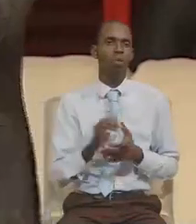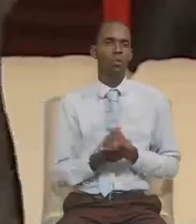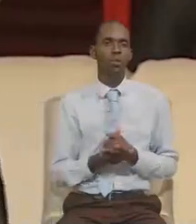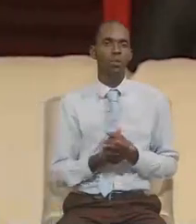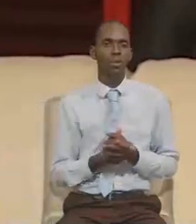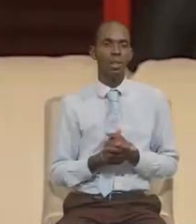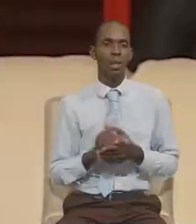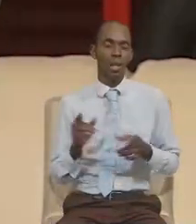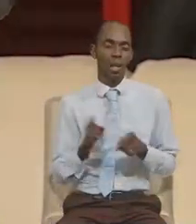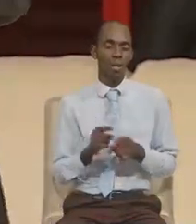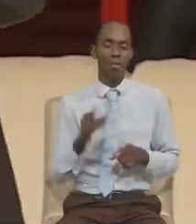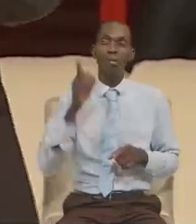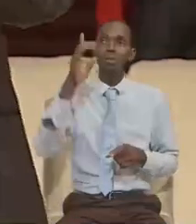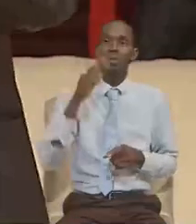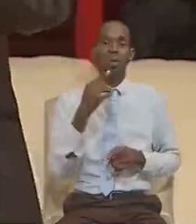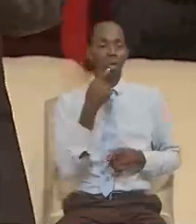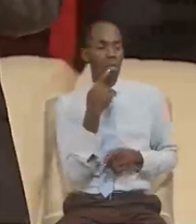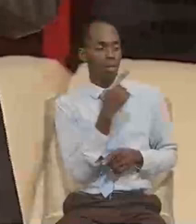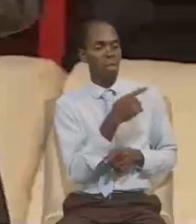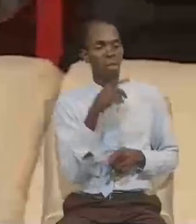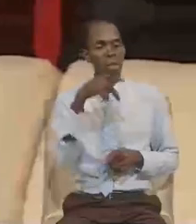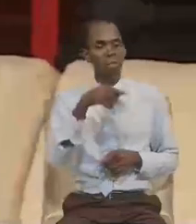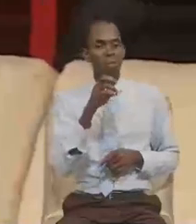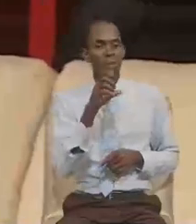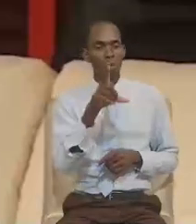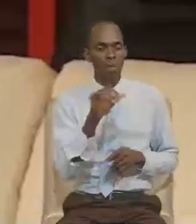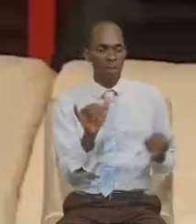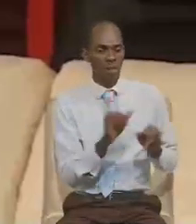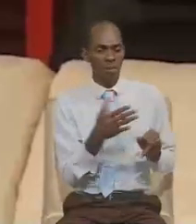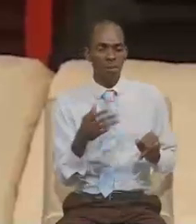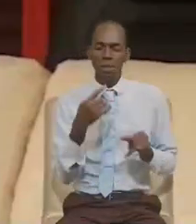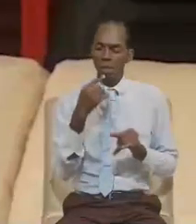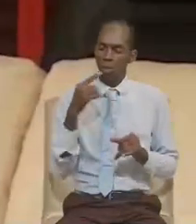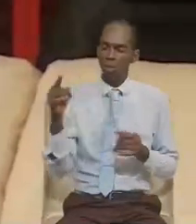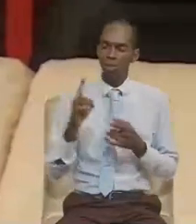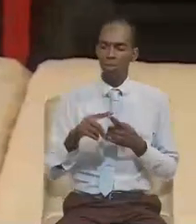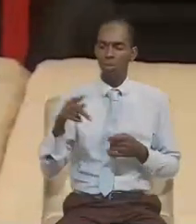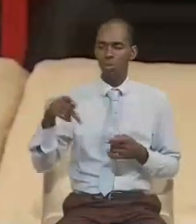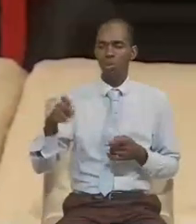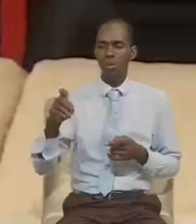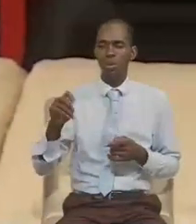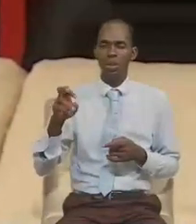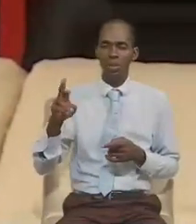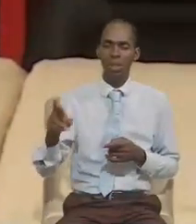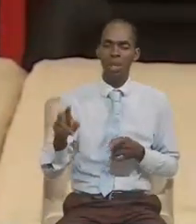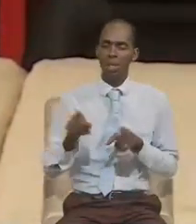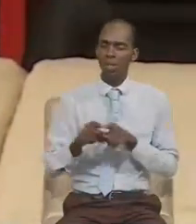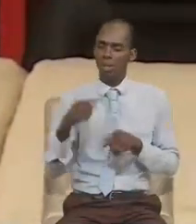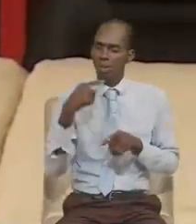à Paul, il a dit à Pierre. comme il a dit à Pierre, le dit à Jean,